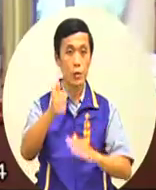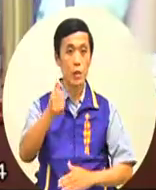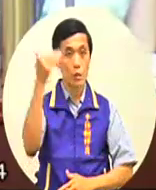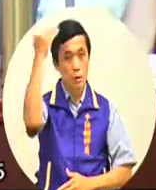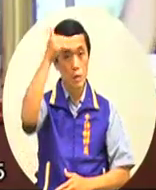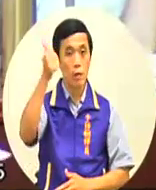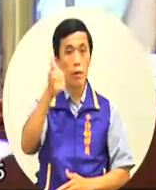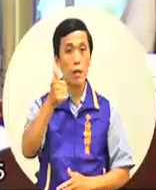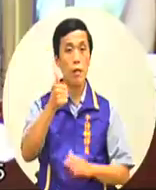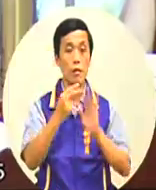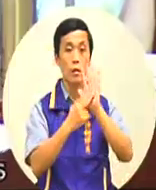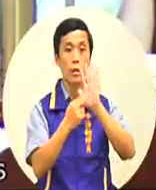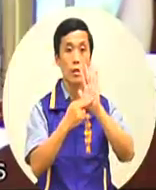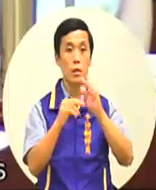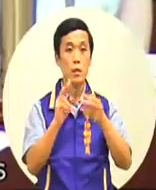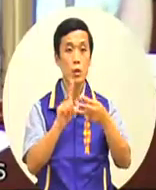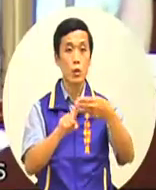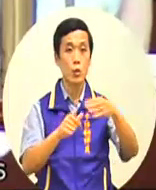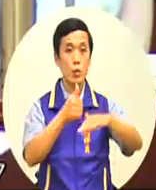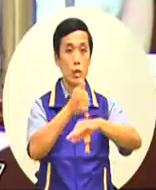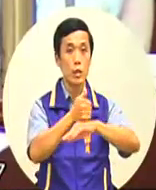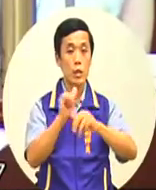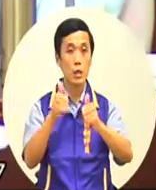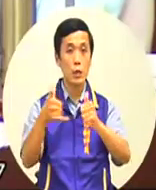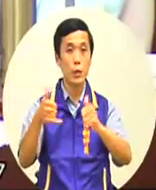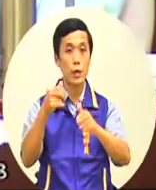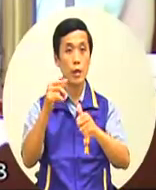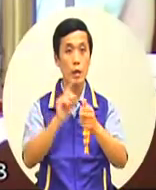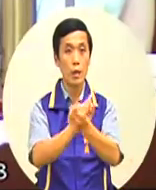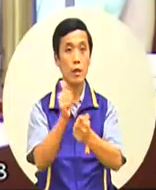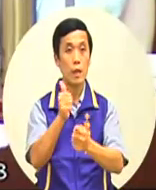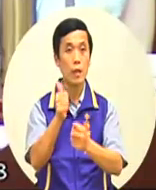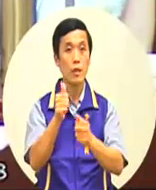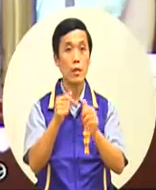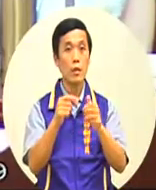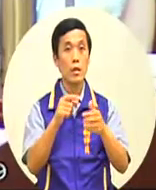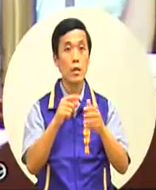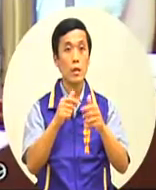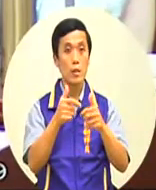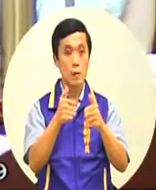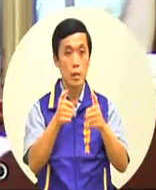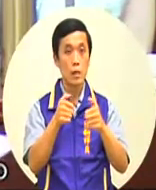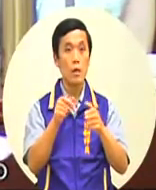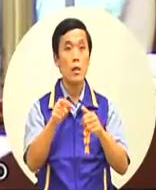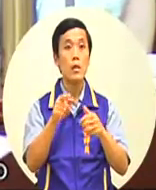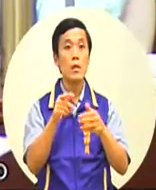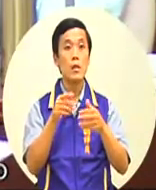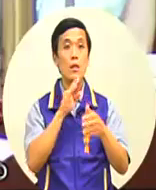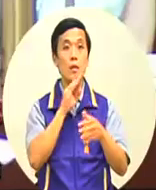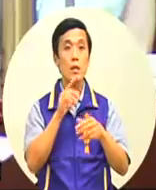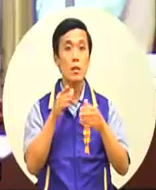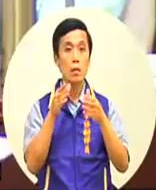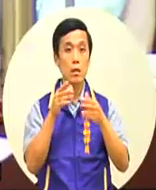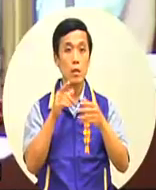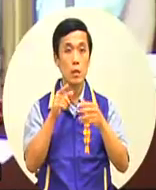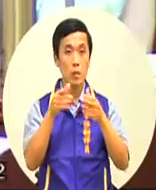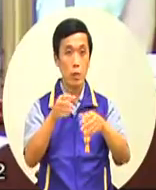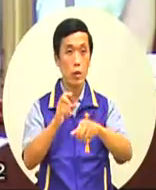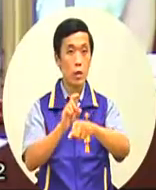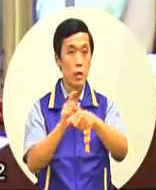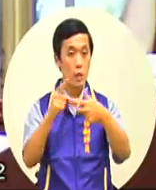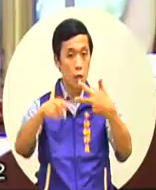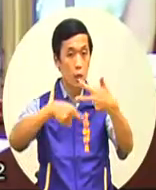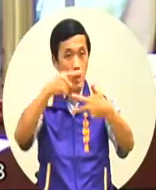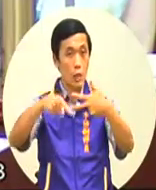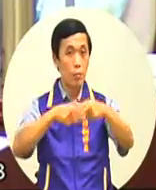谢主席，谢谢林议员的关心。一例一休是为了要落实我们的单周40个小时，然后减少我